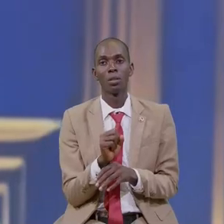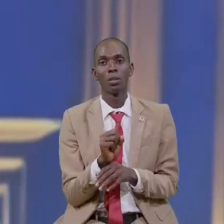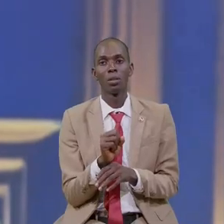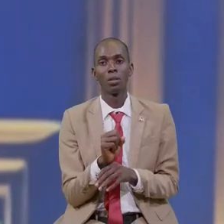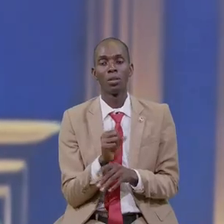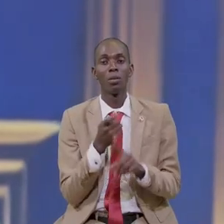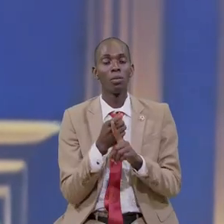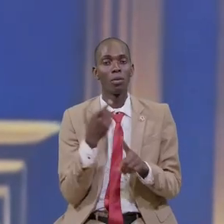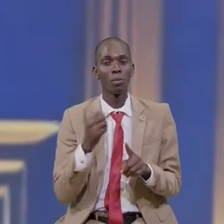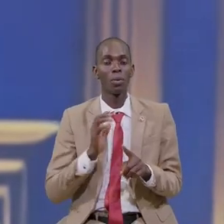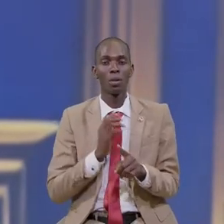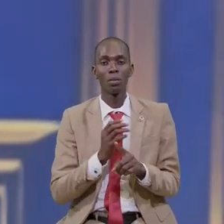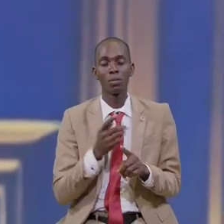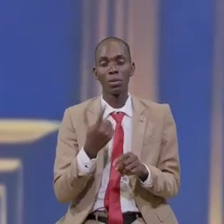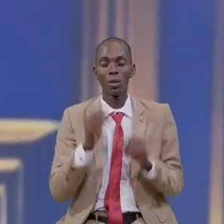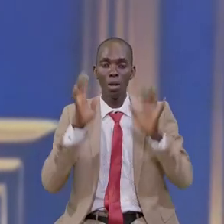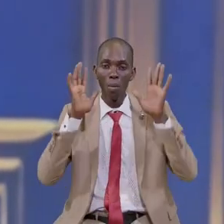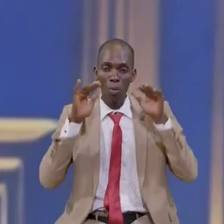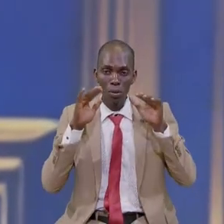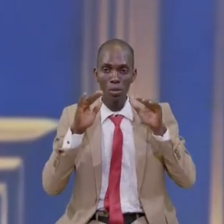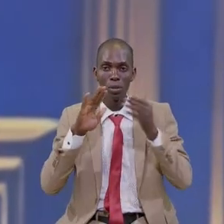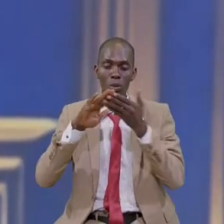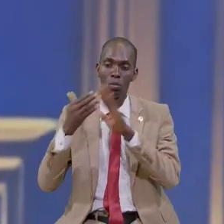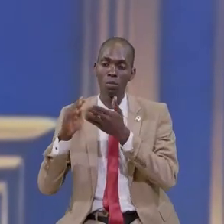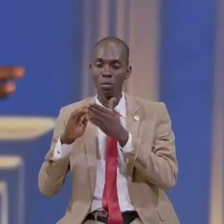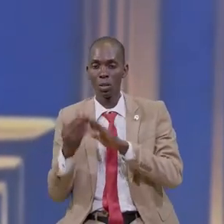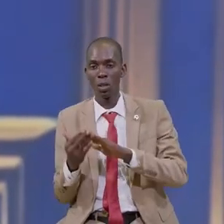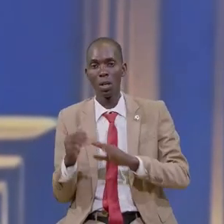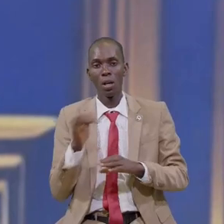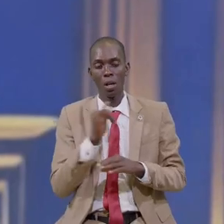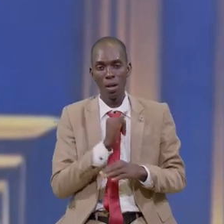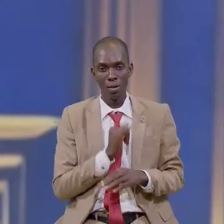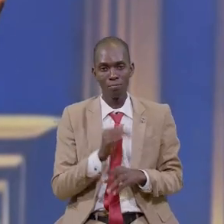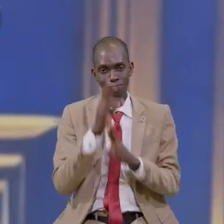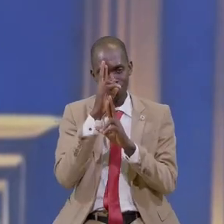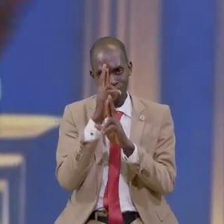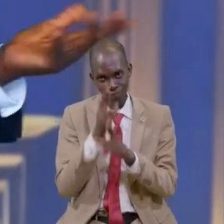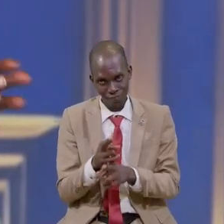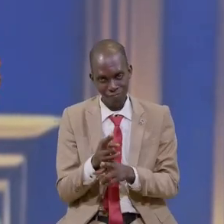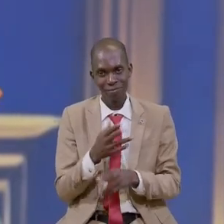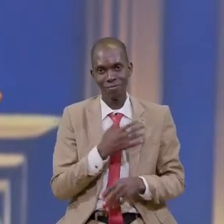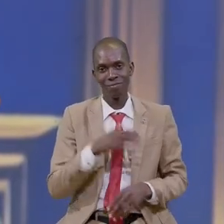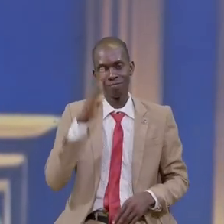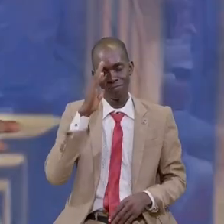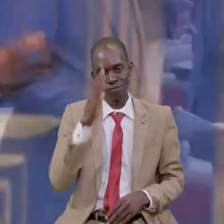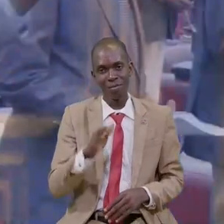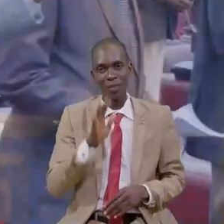de la communauté musulmane. Je respecte et je salue votre courage